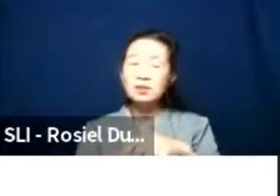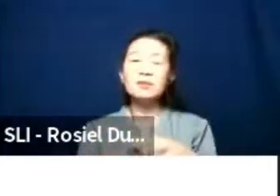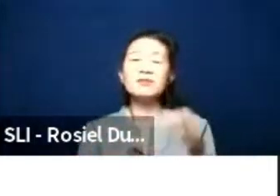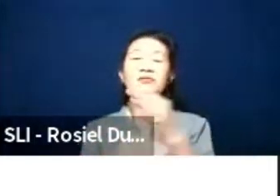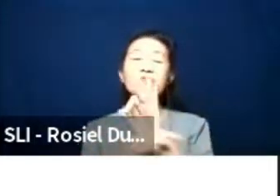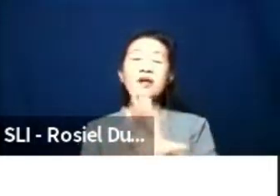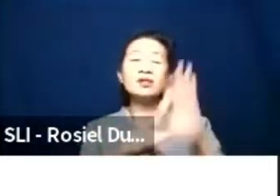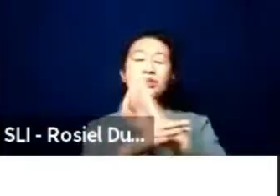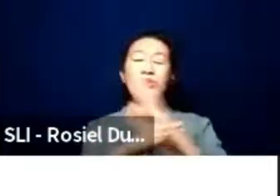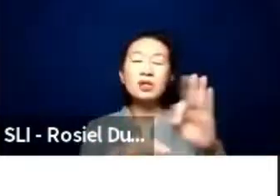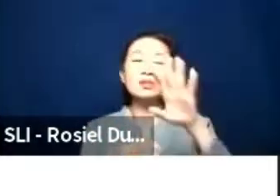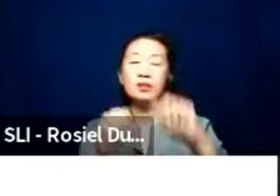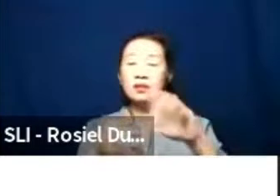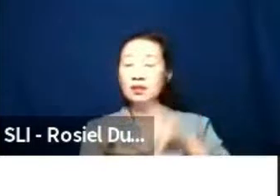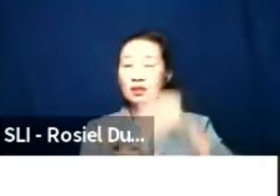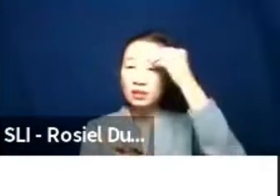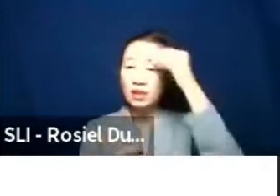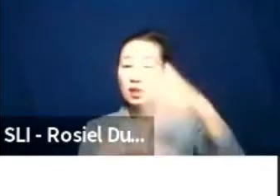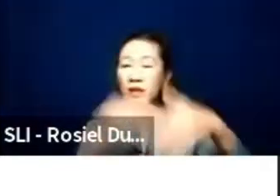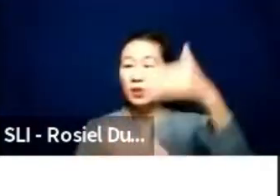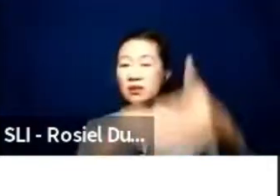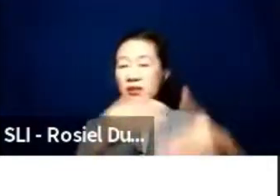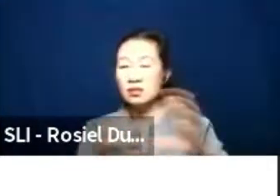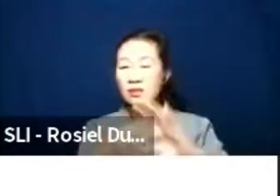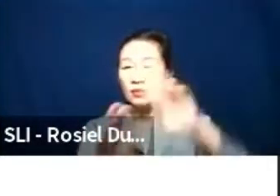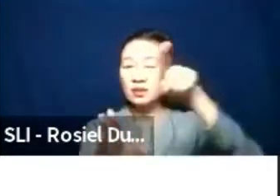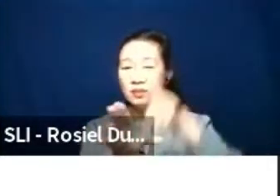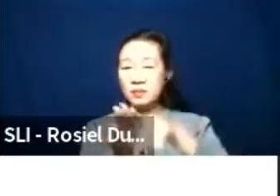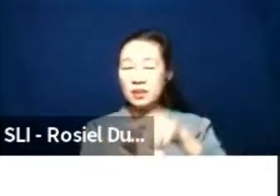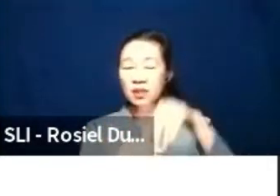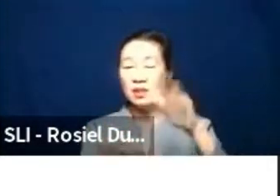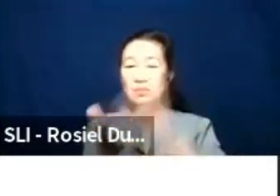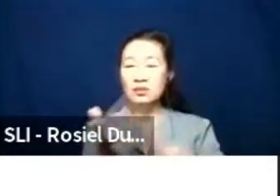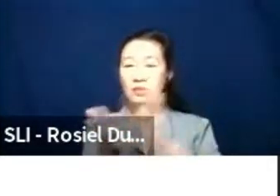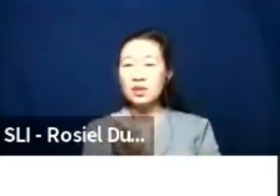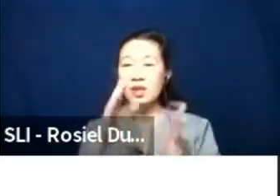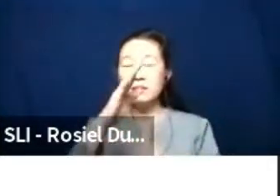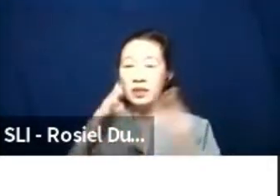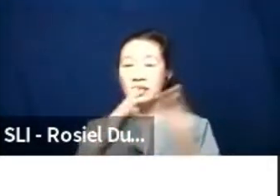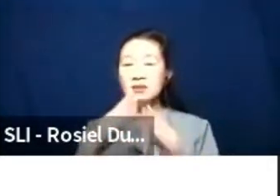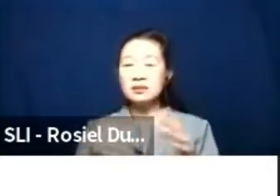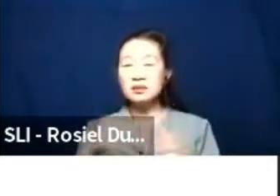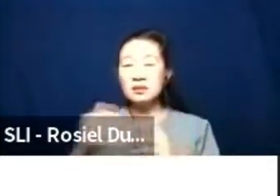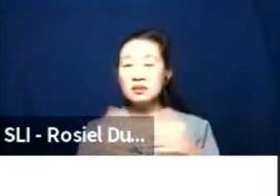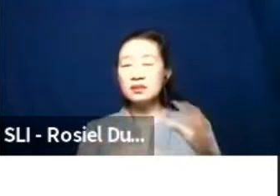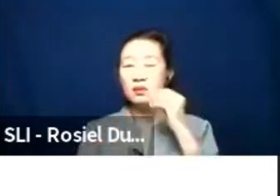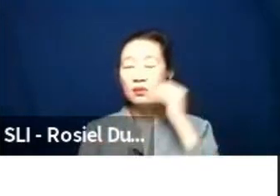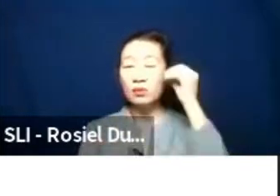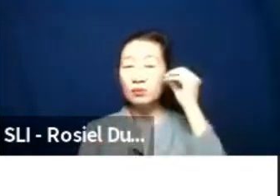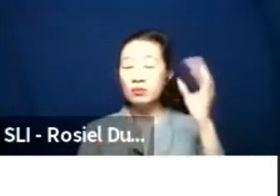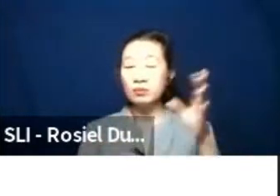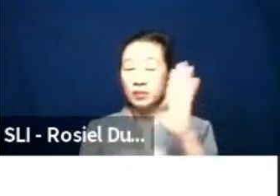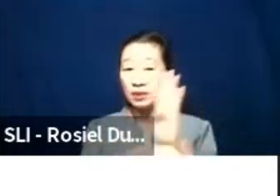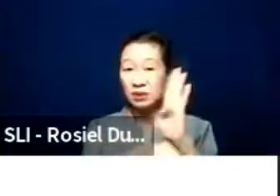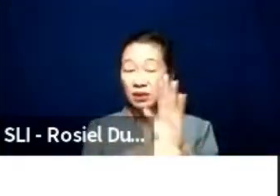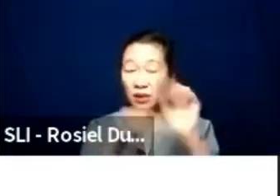learn, no, in the process of participating in a school-based business or even in home businesses that you